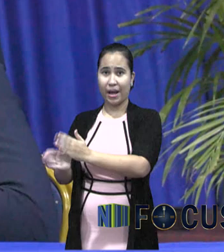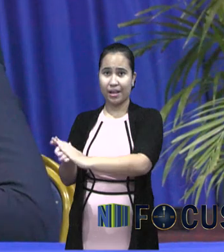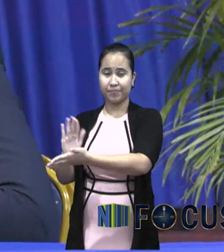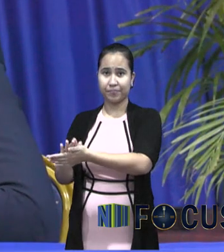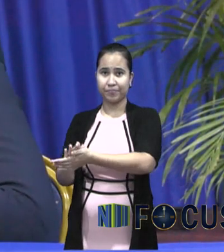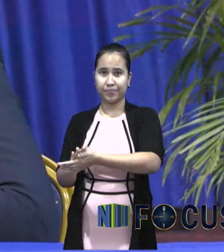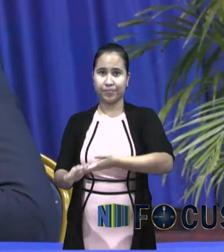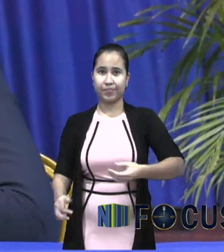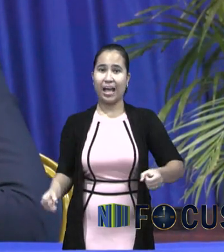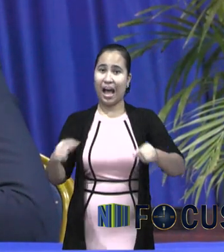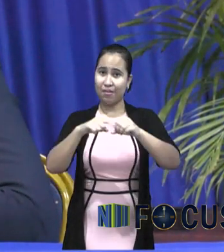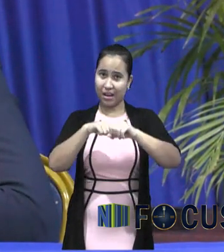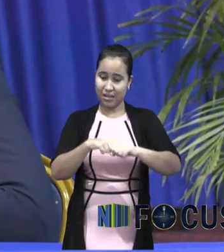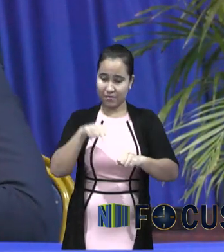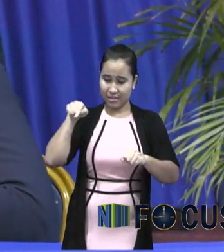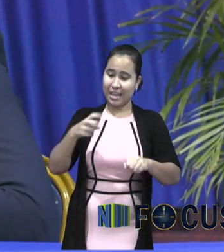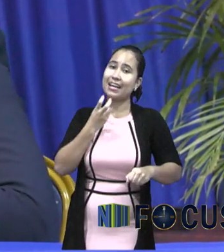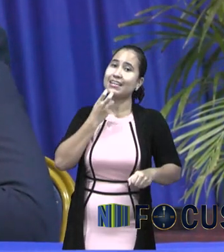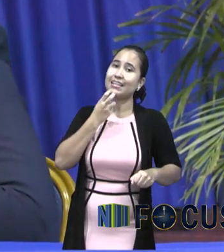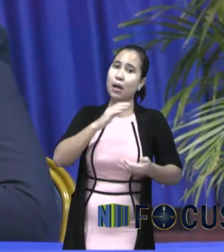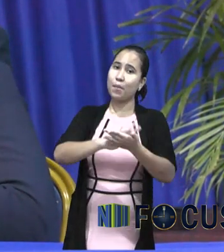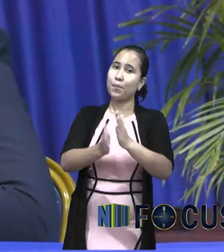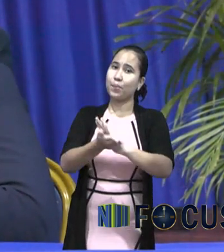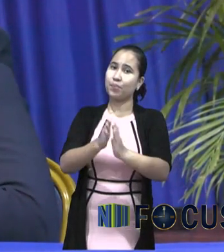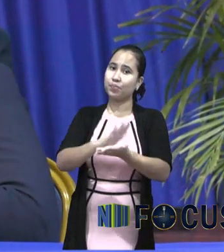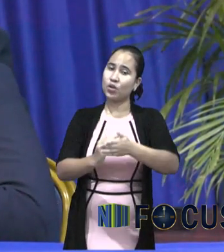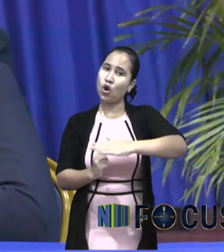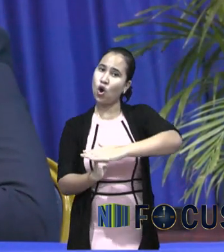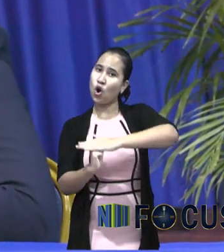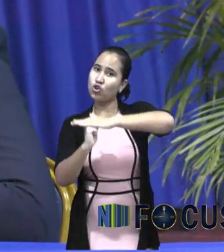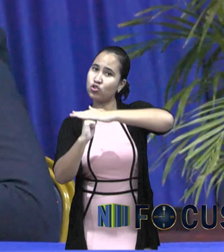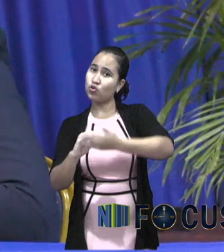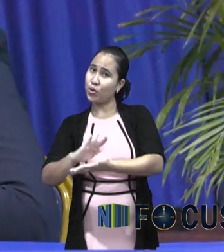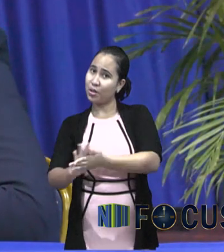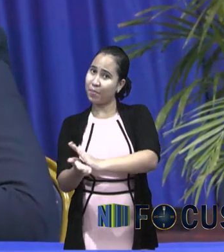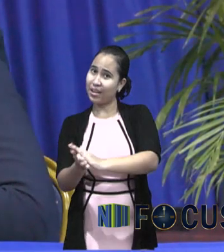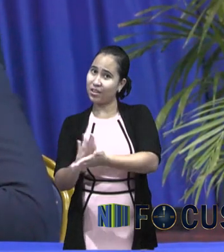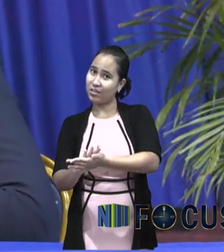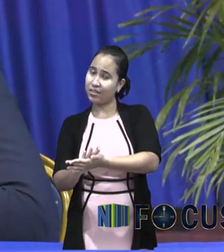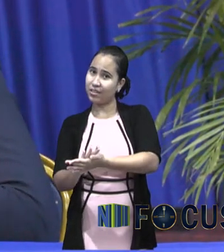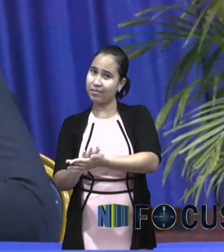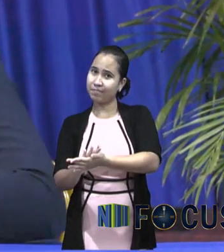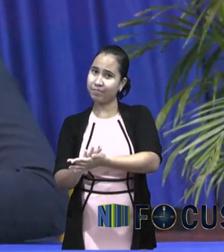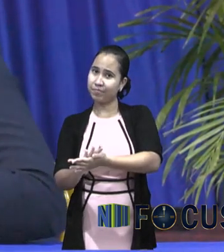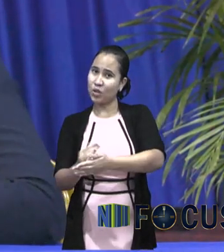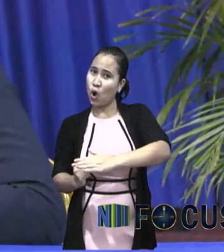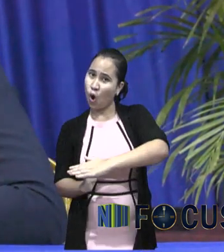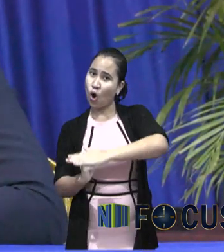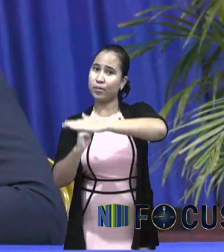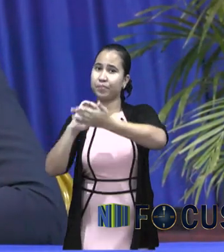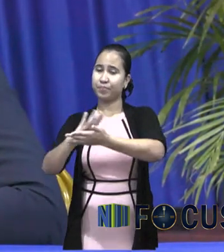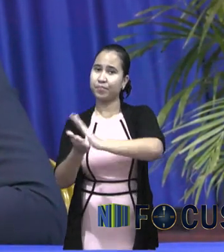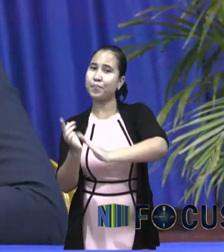van zijn of haar klachten, zal de behandeling, ondersteunende behandeling, laat me dat nog een keer zeggen, de